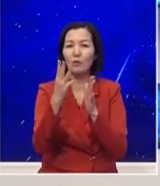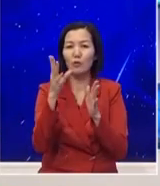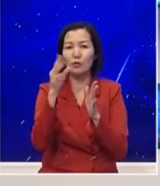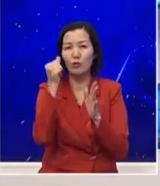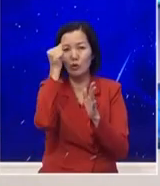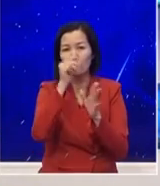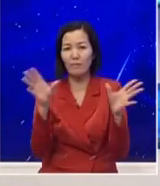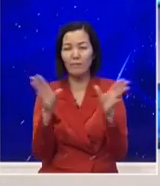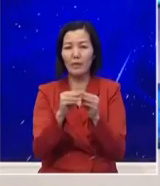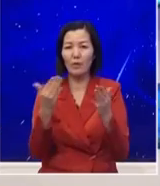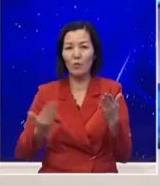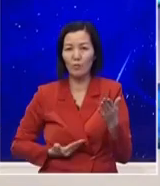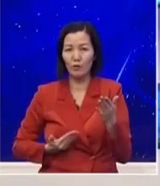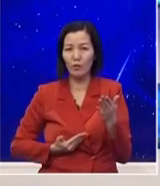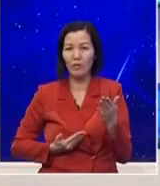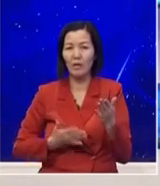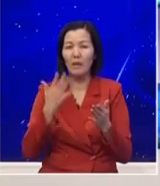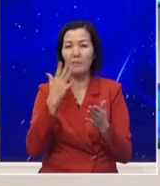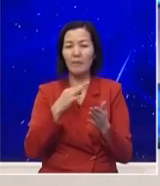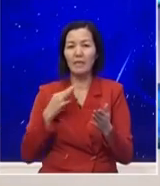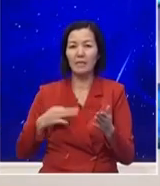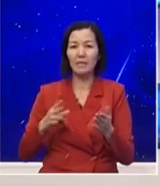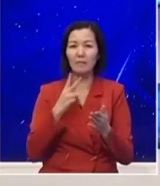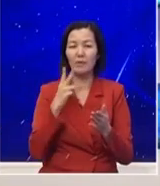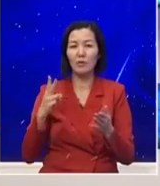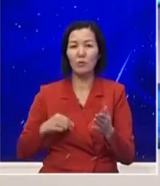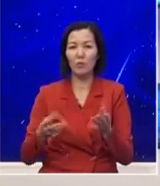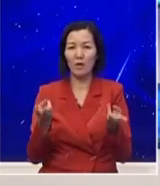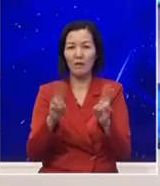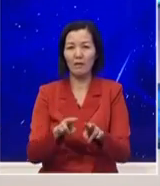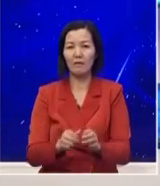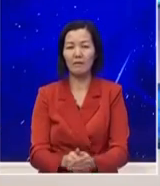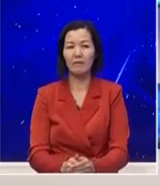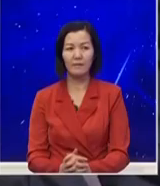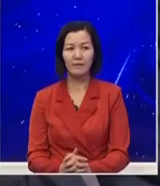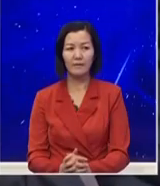жұп жазбай келді. Артында 5 ұл, 5 қыз қалды.